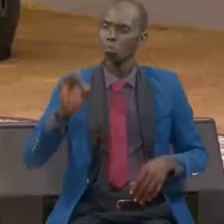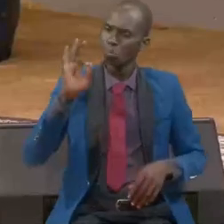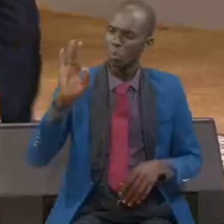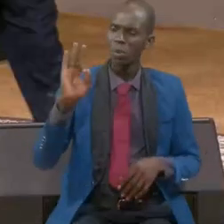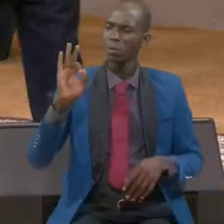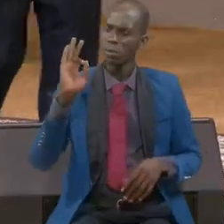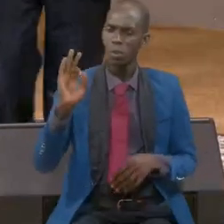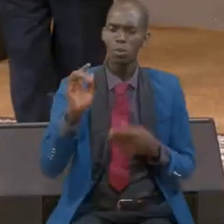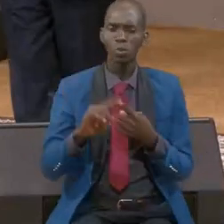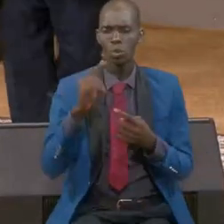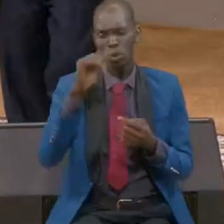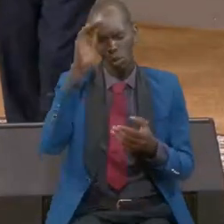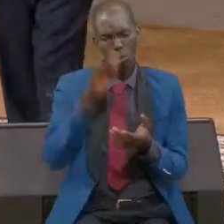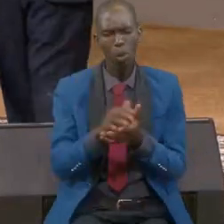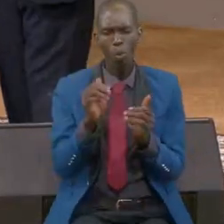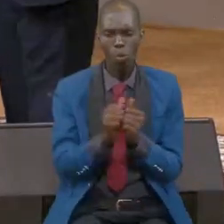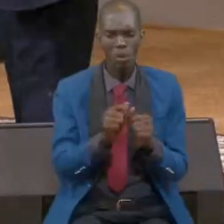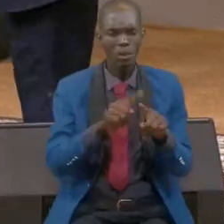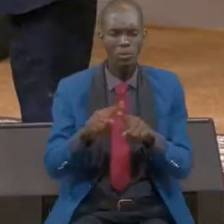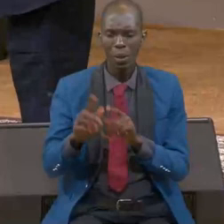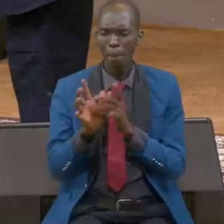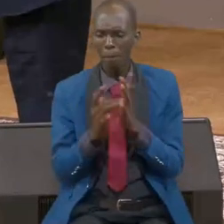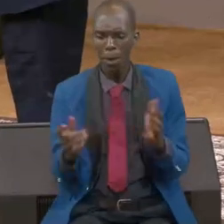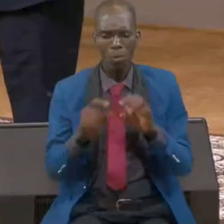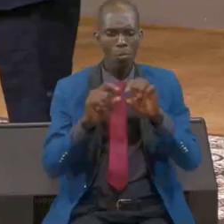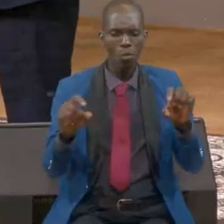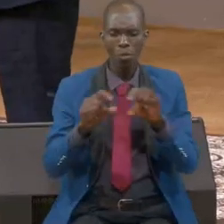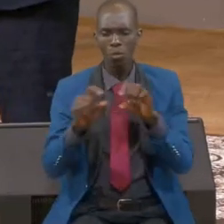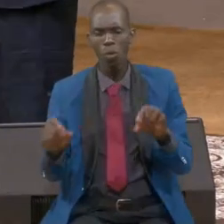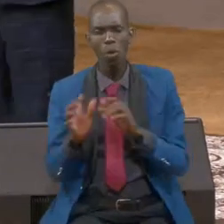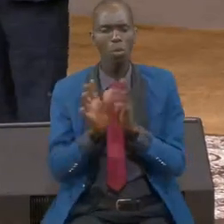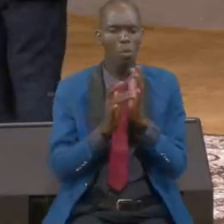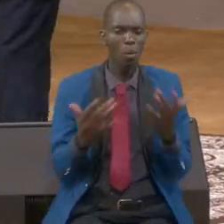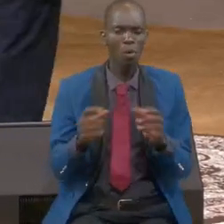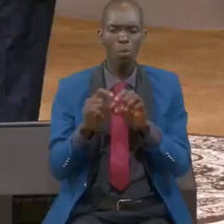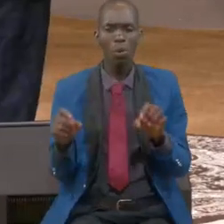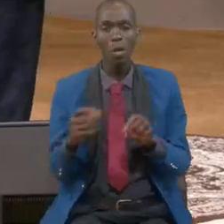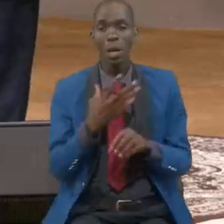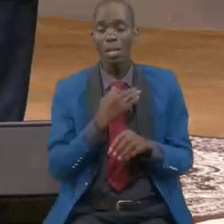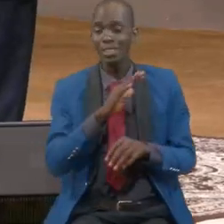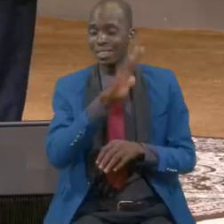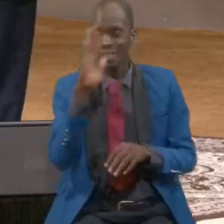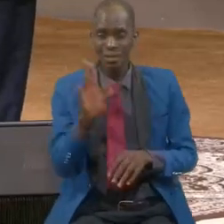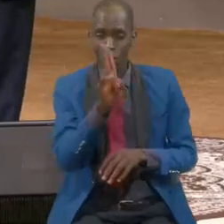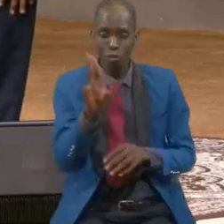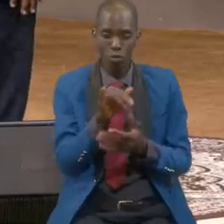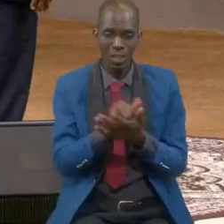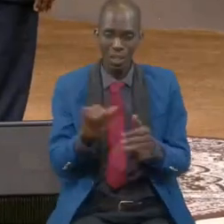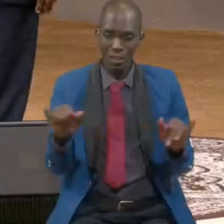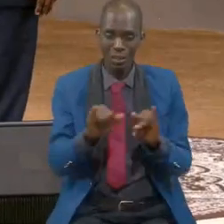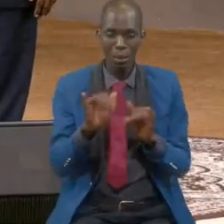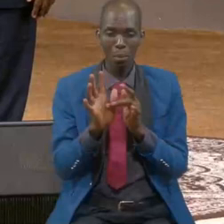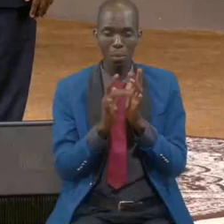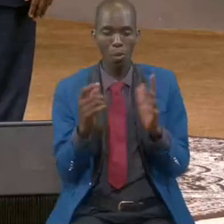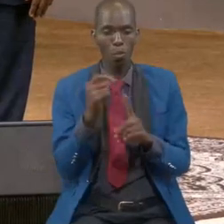qu'il juge l'homme avec des... Il comble la femme. La femme cite